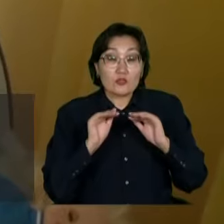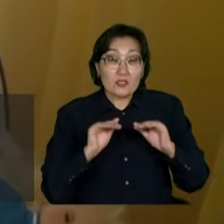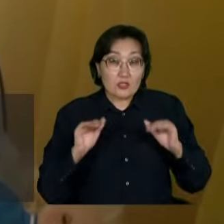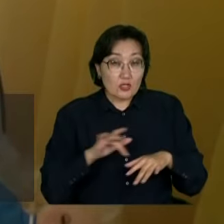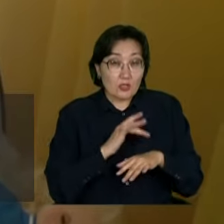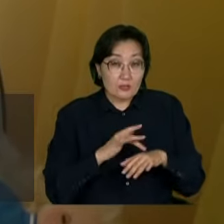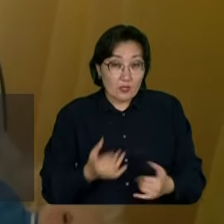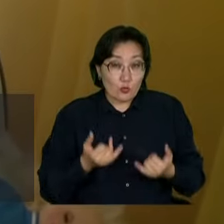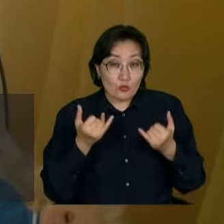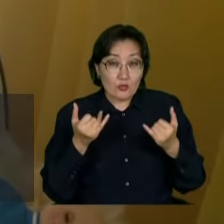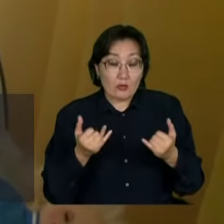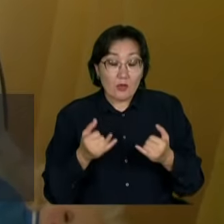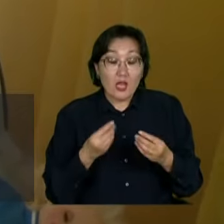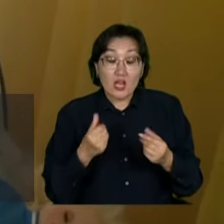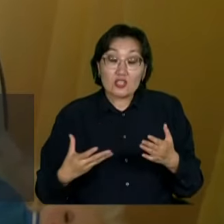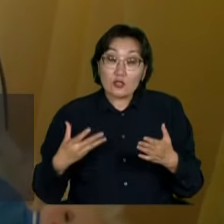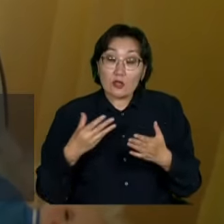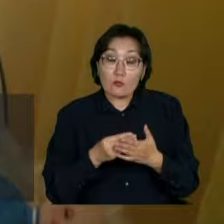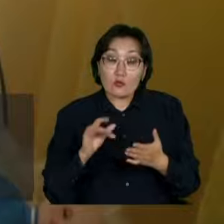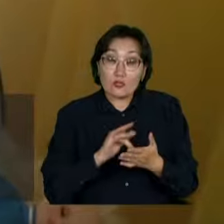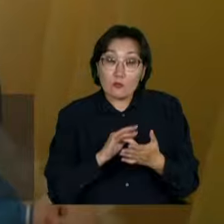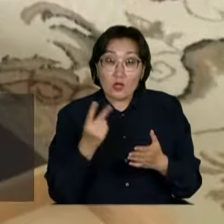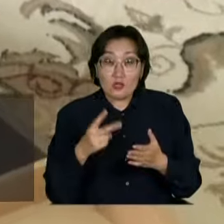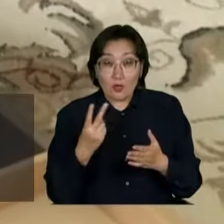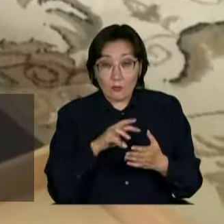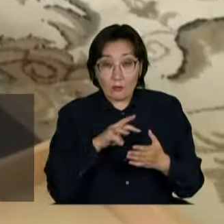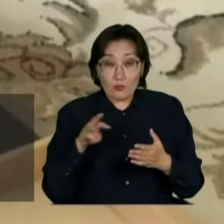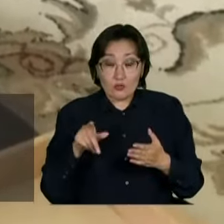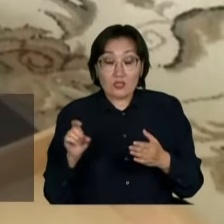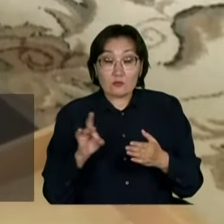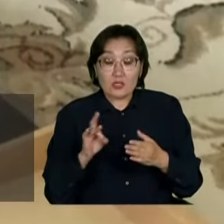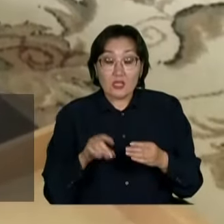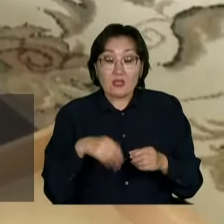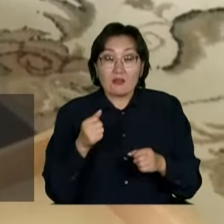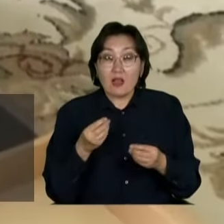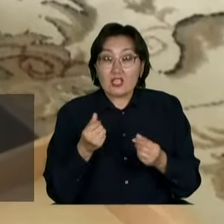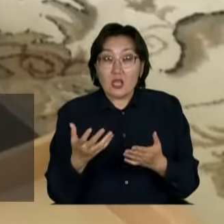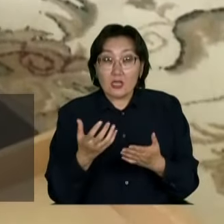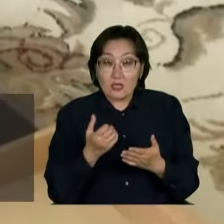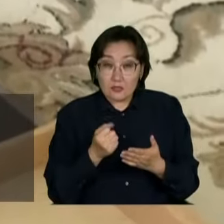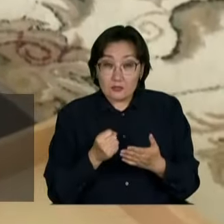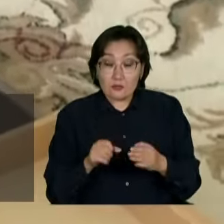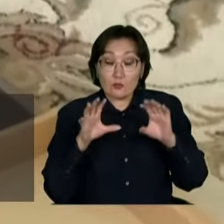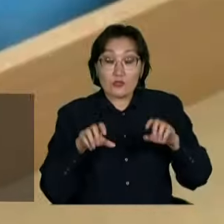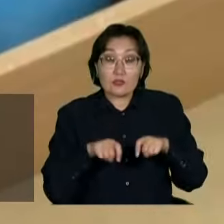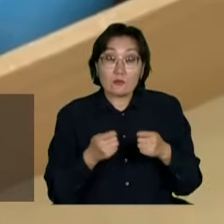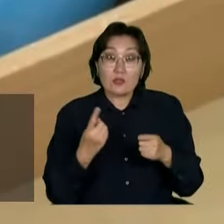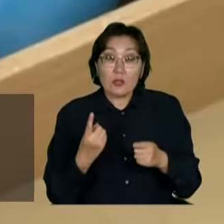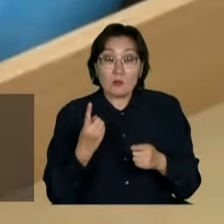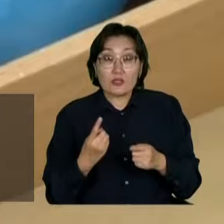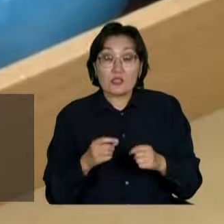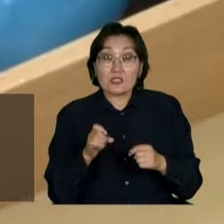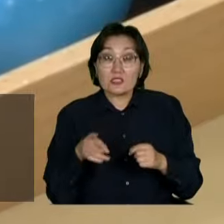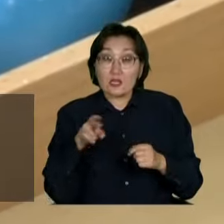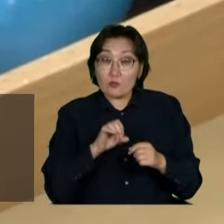қызмет көрсетілді деп ақы төленіп, бюджеттен 22 миллион теңге көлемінде негізсіз қаржы алынған. Заң бұзушылықтың тағы бірі